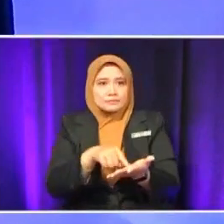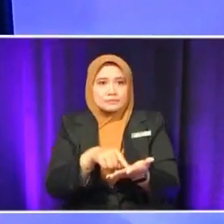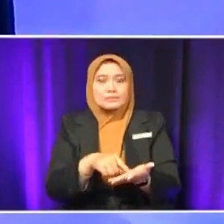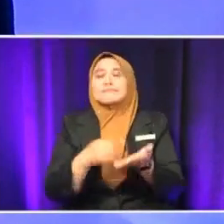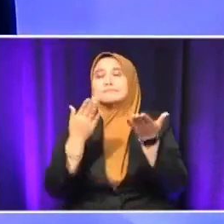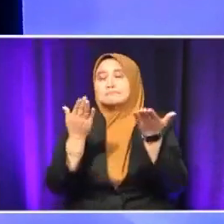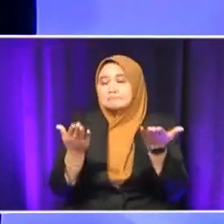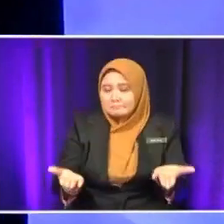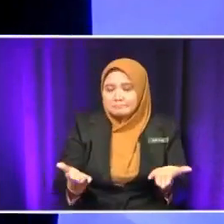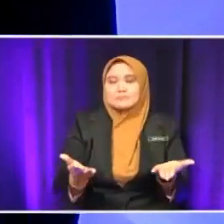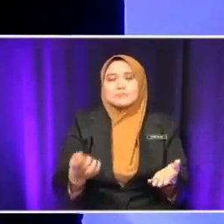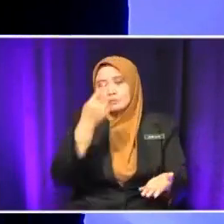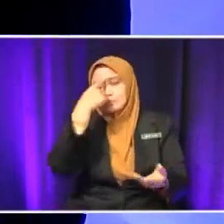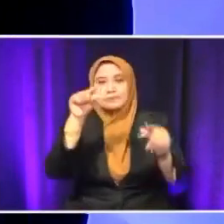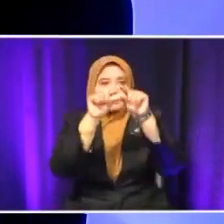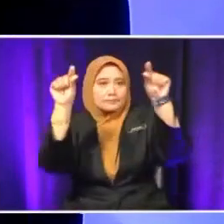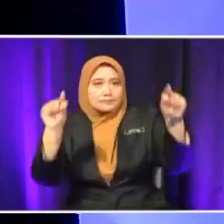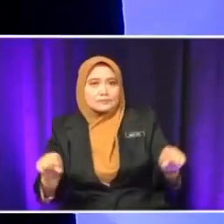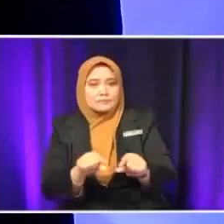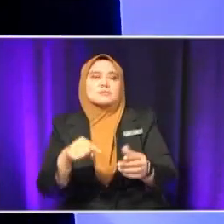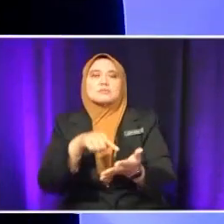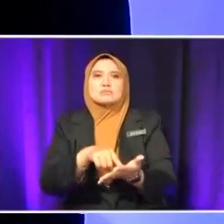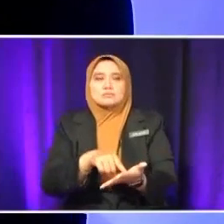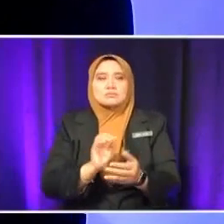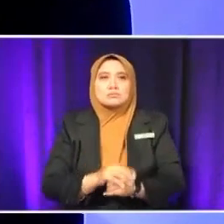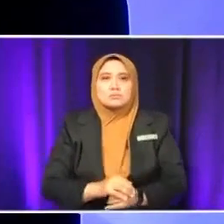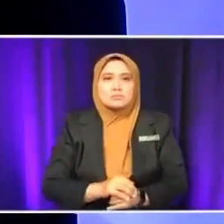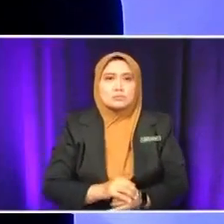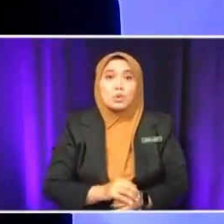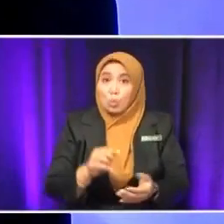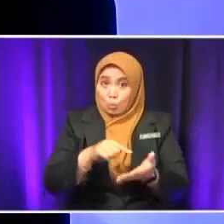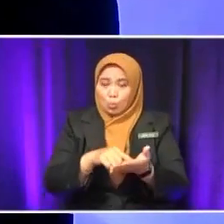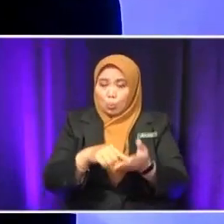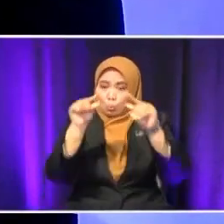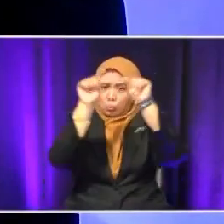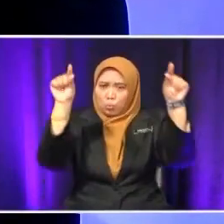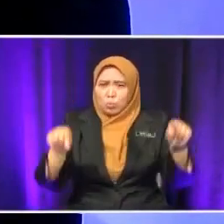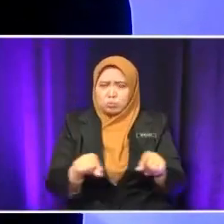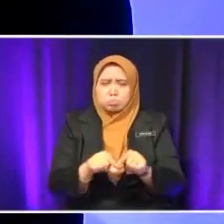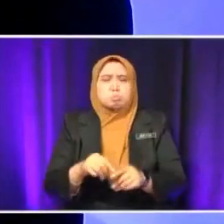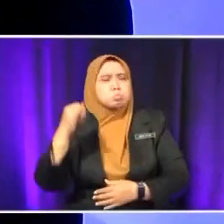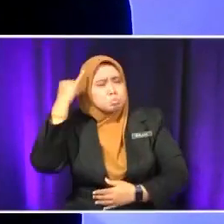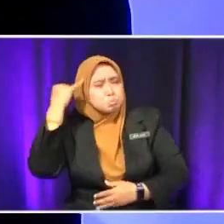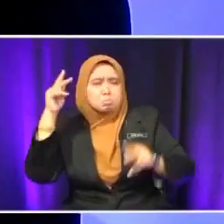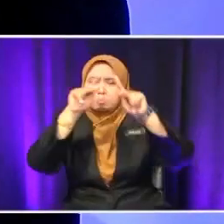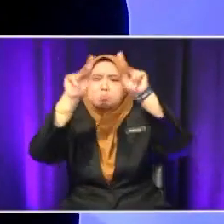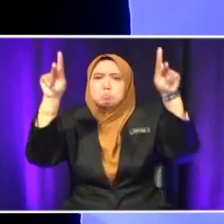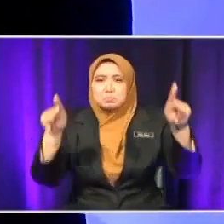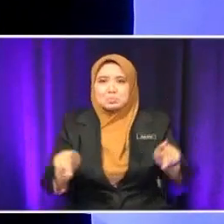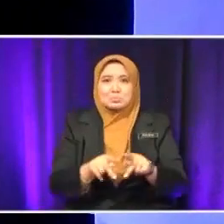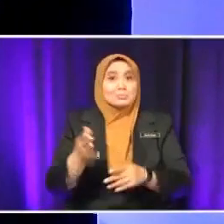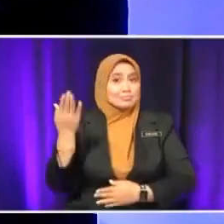tersebut. Yang ni graf ke cikgu? Ya. Ingatkan peta tadi. Okey, baiklah kalau macam